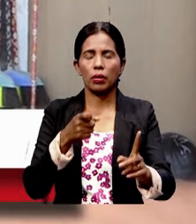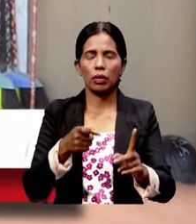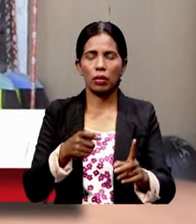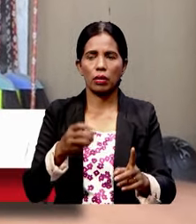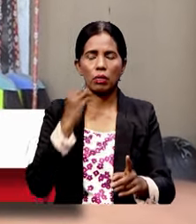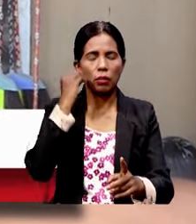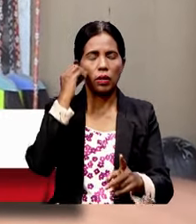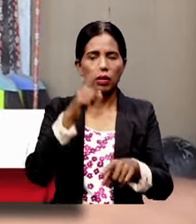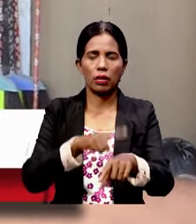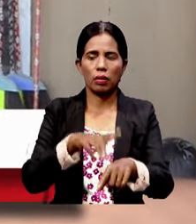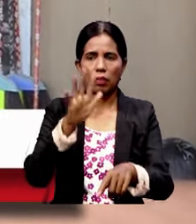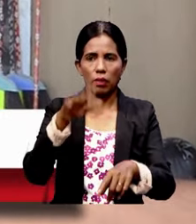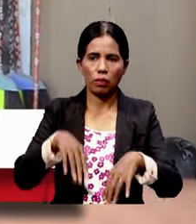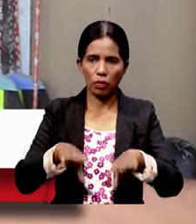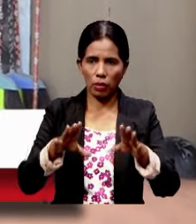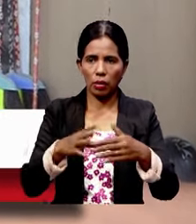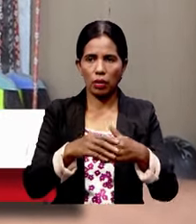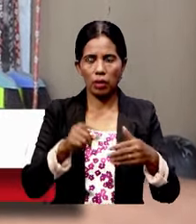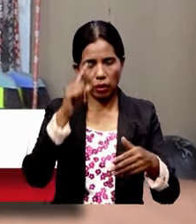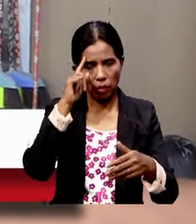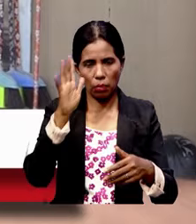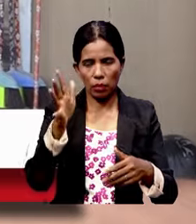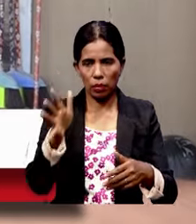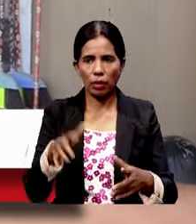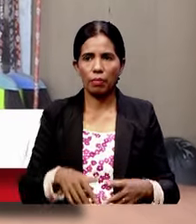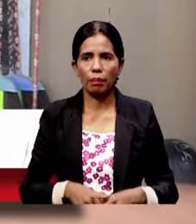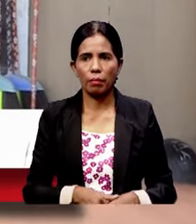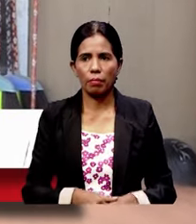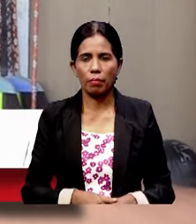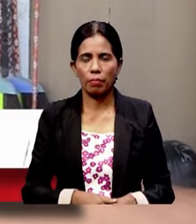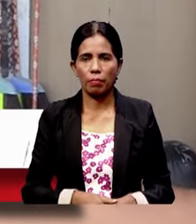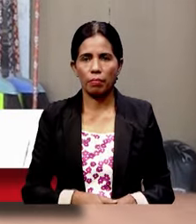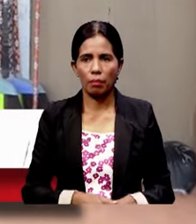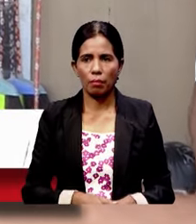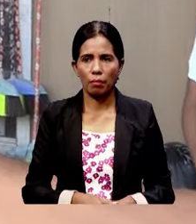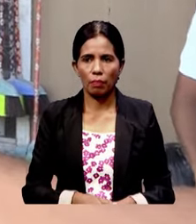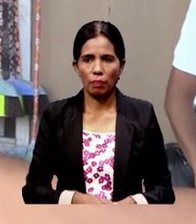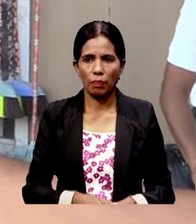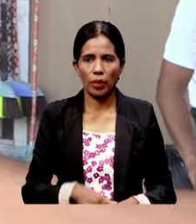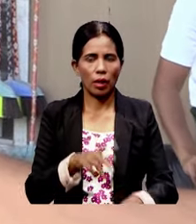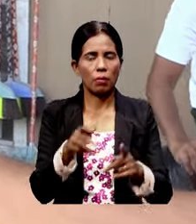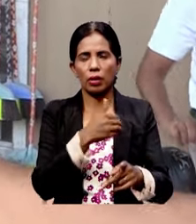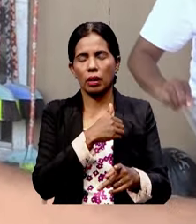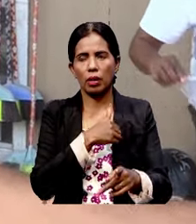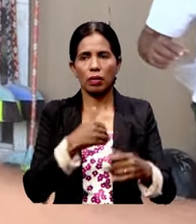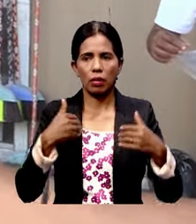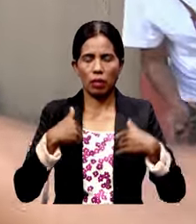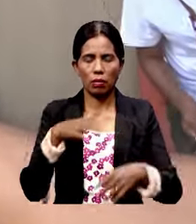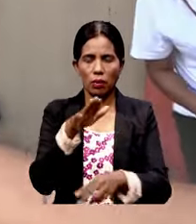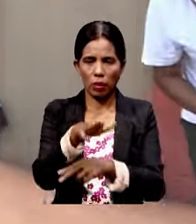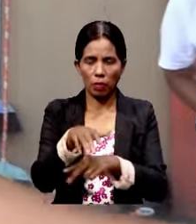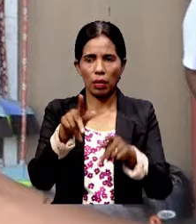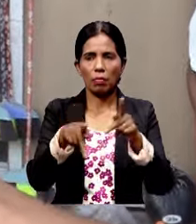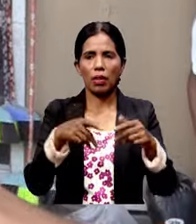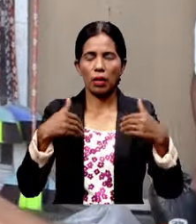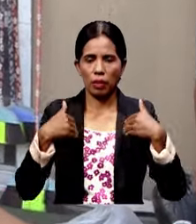mene, pam foi ma heta mi ma kuseng. Ema maklabu ya. Ema si rau kia, ur si rau lo krek ma ya. Ansa